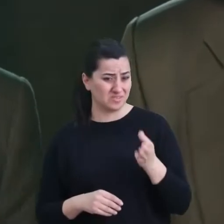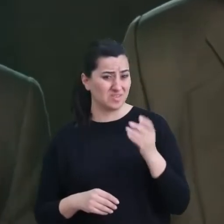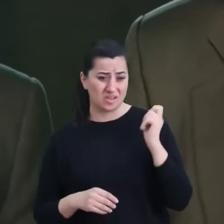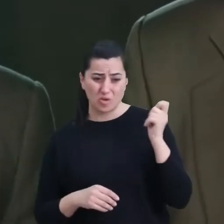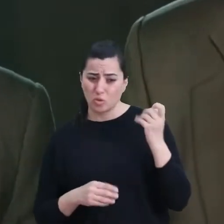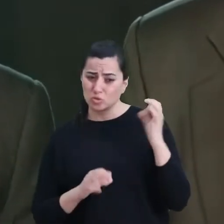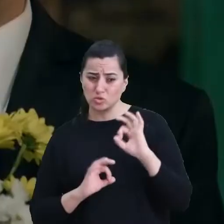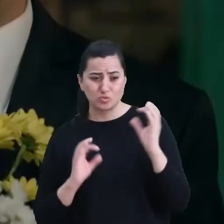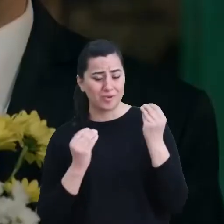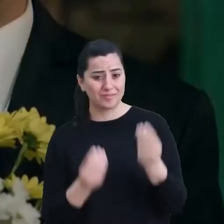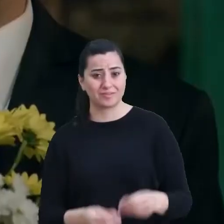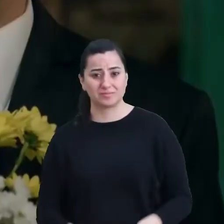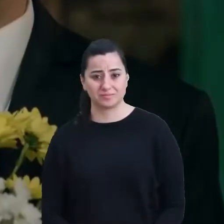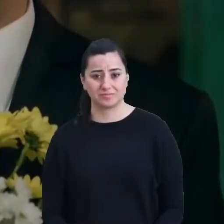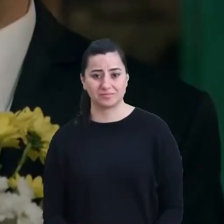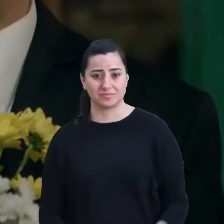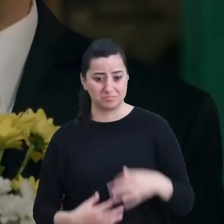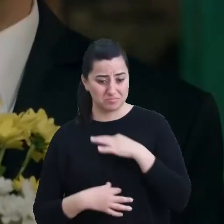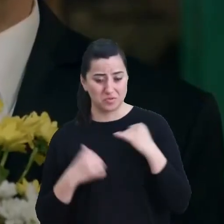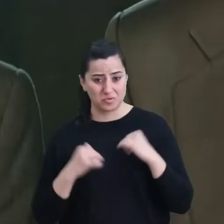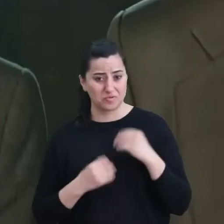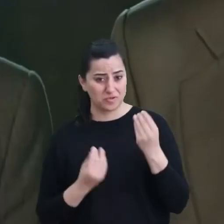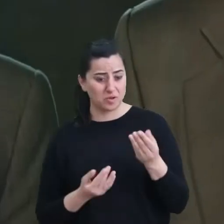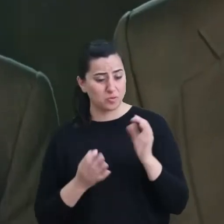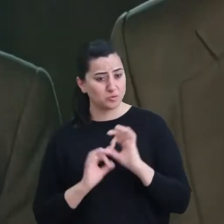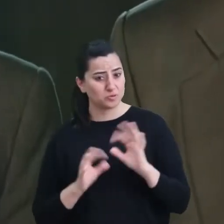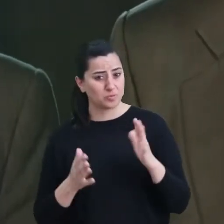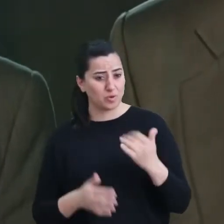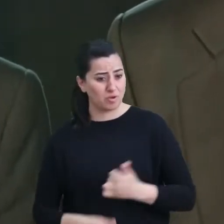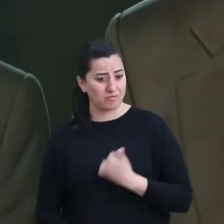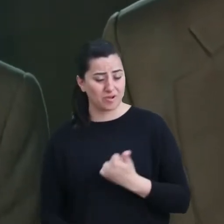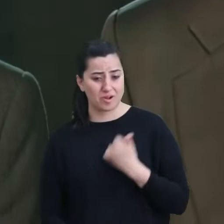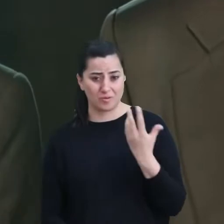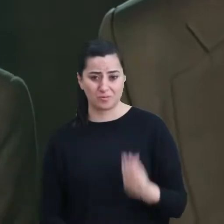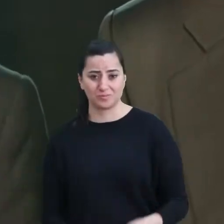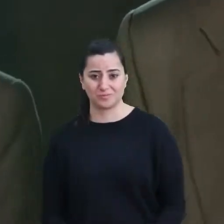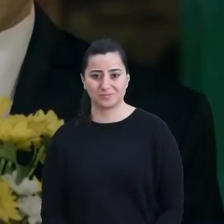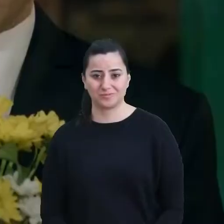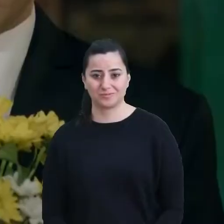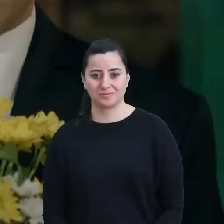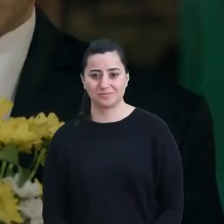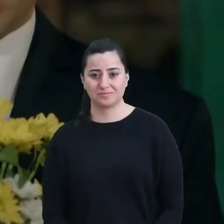kayınpeda gıyak adammış be. Bir takım baksan ki sen artist gibi olmuşsun hele.